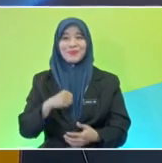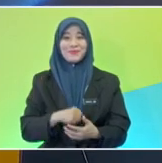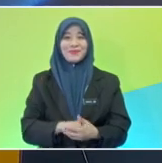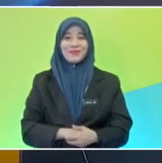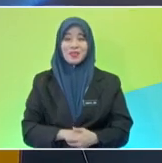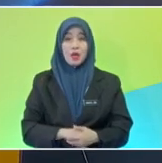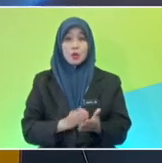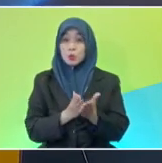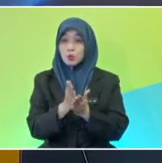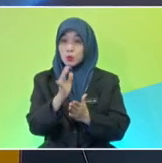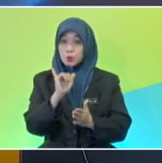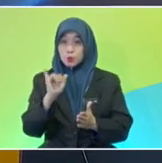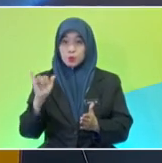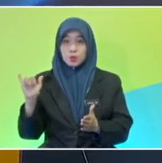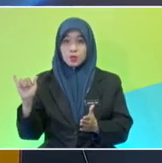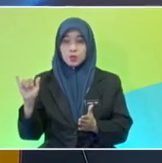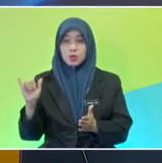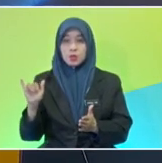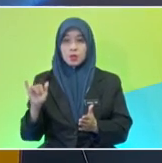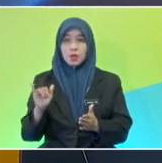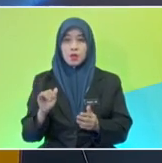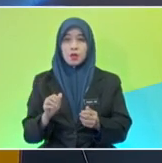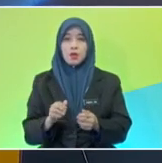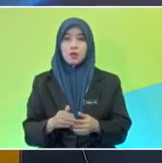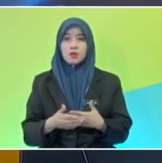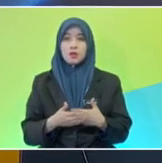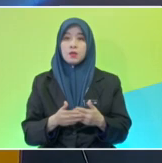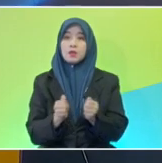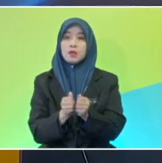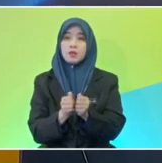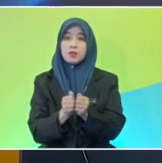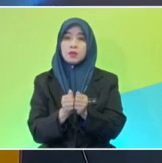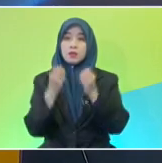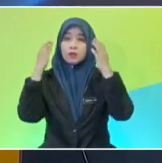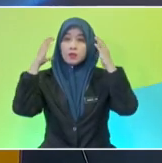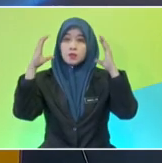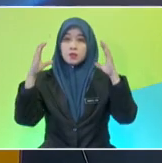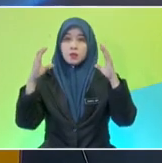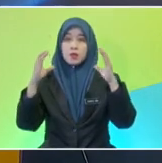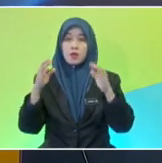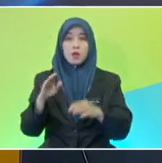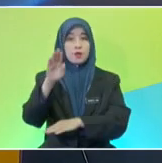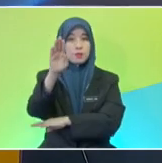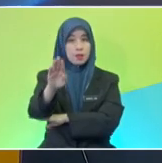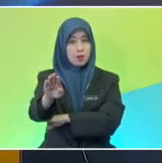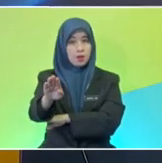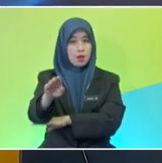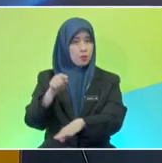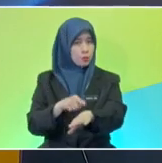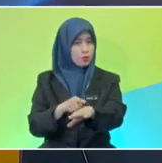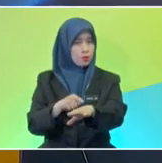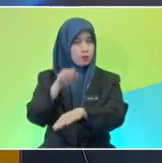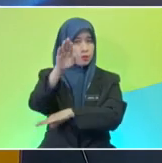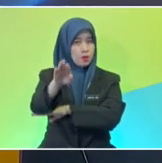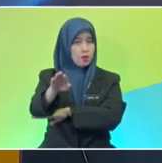Okey, seterusnya dekat cikgu pula lah. Ni saya cikgu nak tahu pula. Juga petang dan malam. Petang. Okey, pada waktu petang cikgu